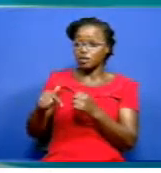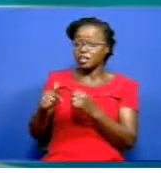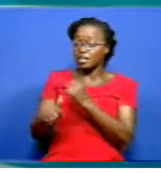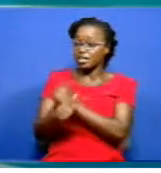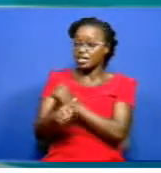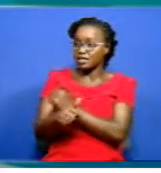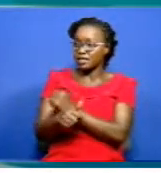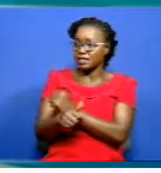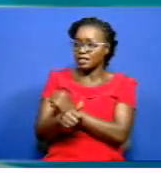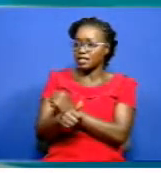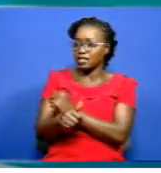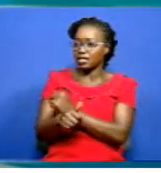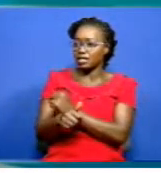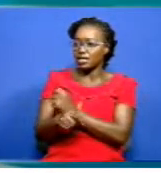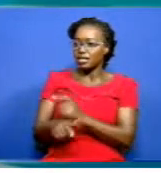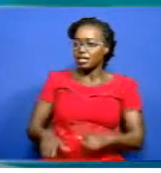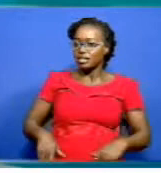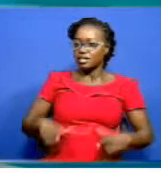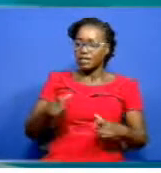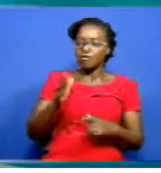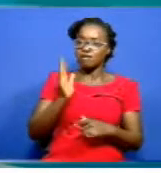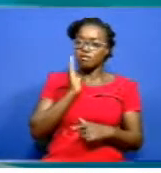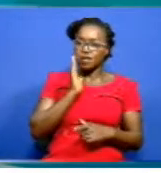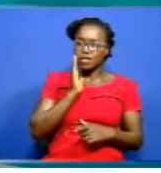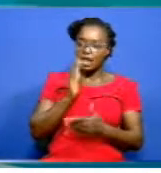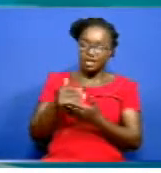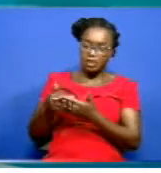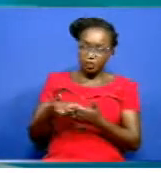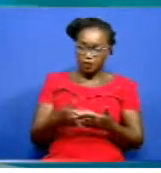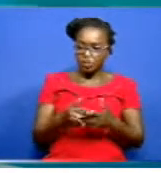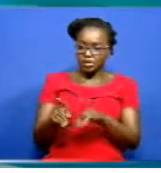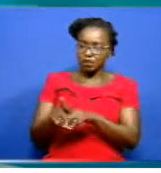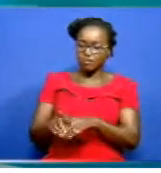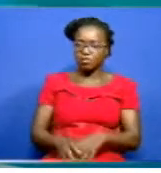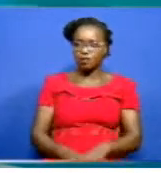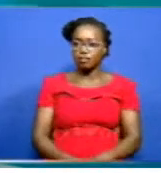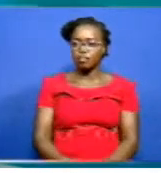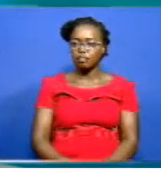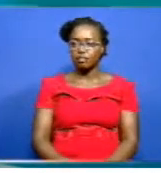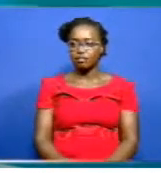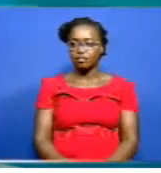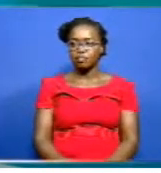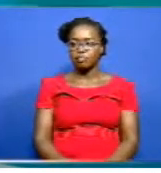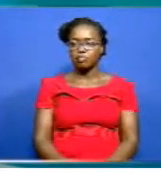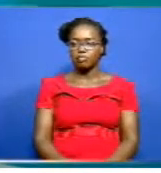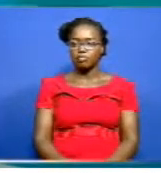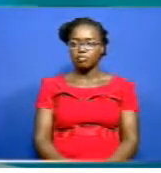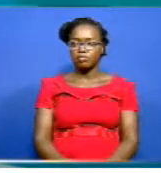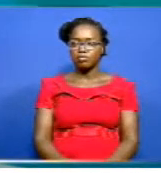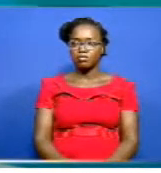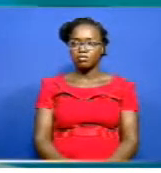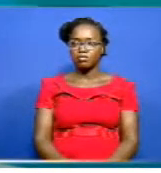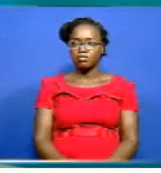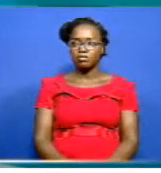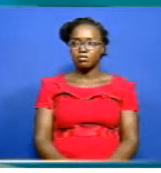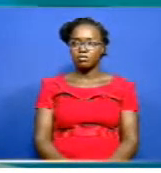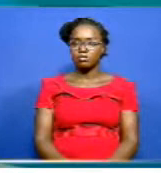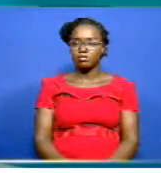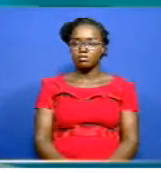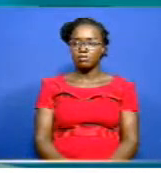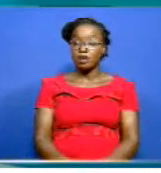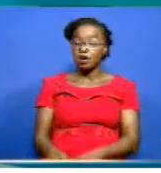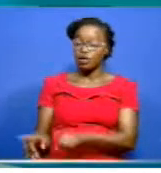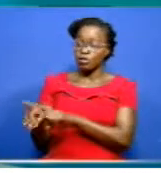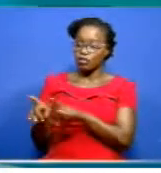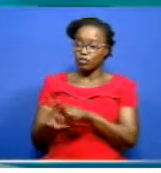inahatarisha maisha ya mama na maisha ya mtoto. At the same time, isitoshe